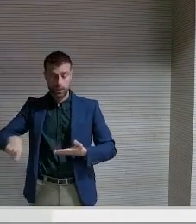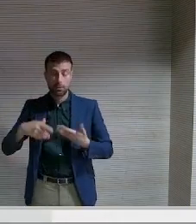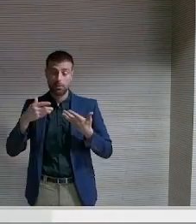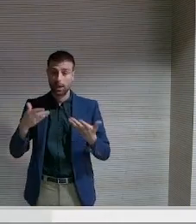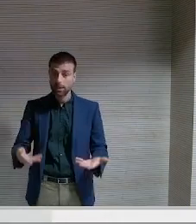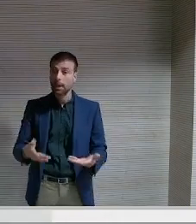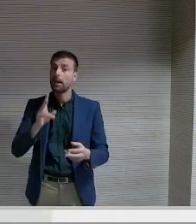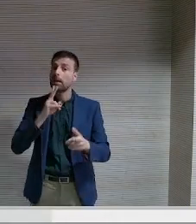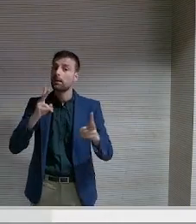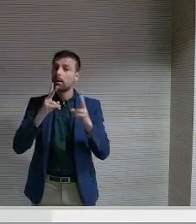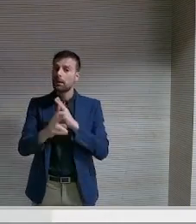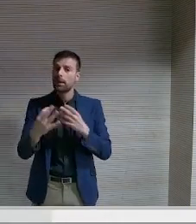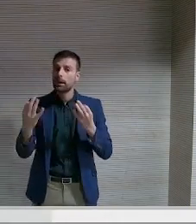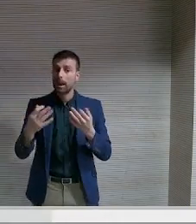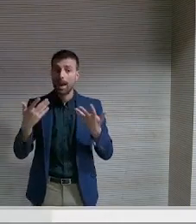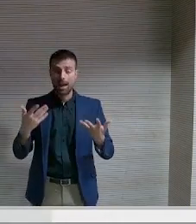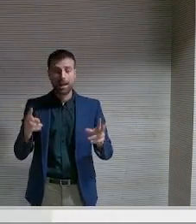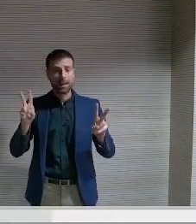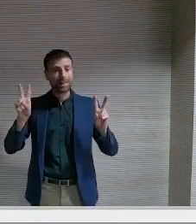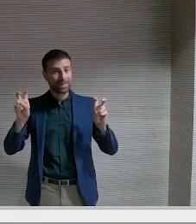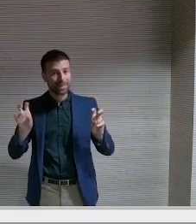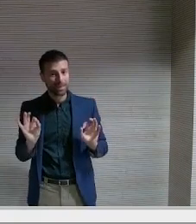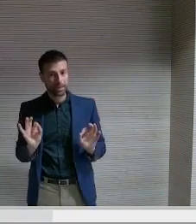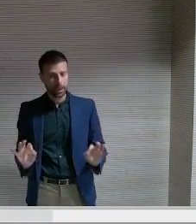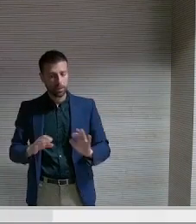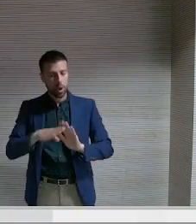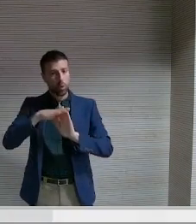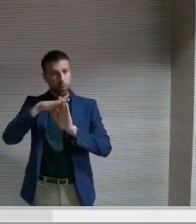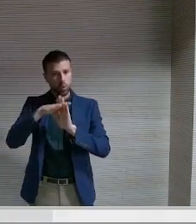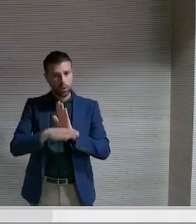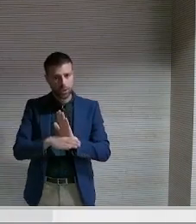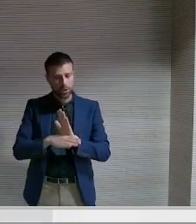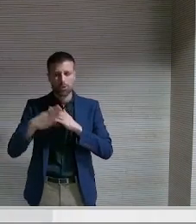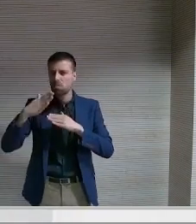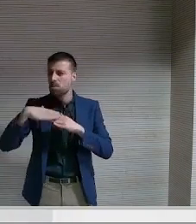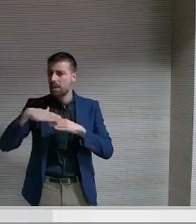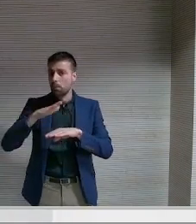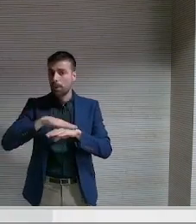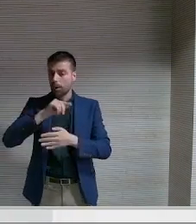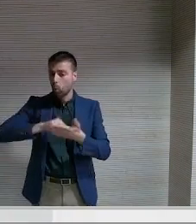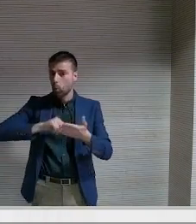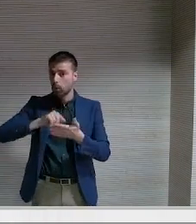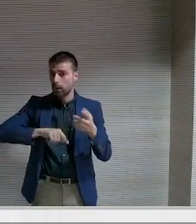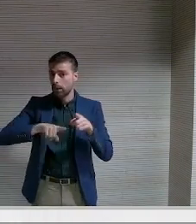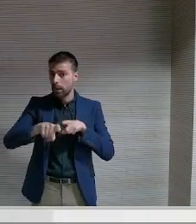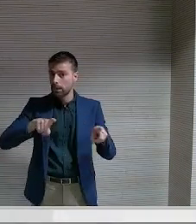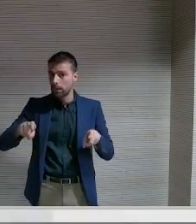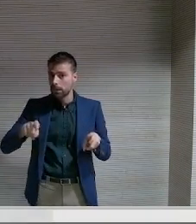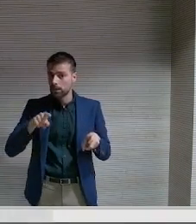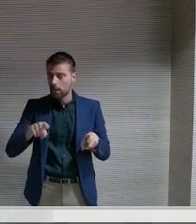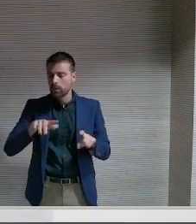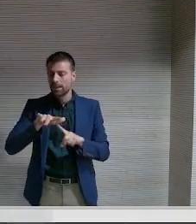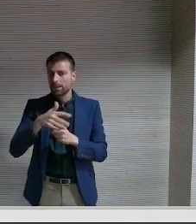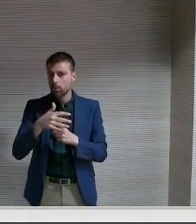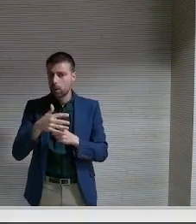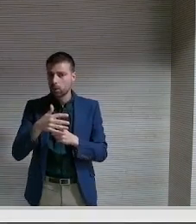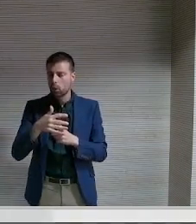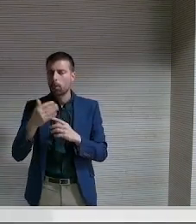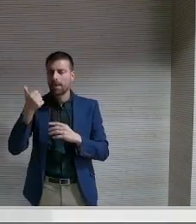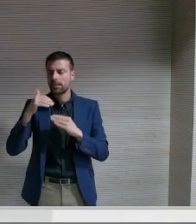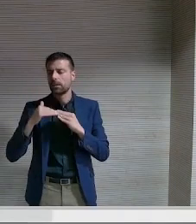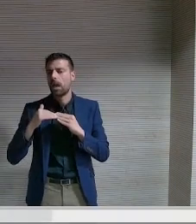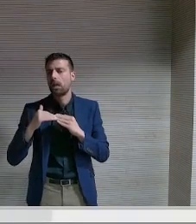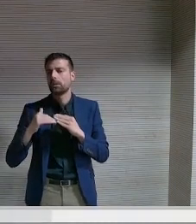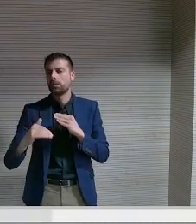sí que podem dir en aquest sentit és que les condicions, com a mínim, de contractació estan en una situació molt més estable que